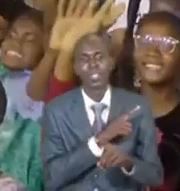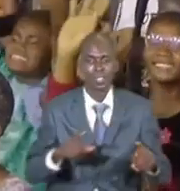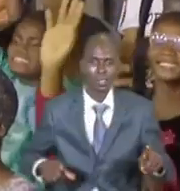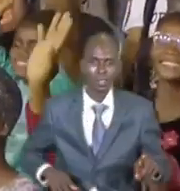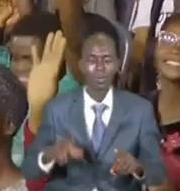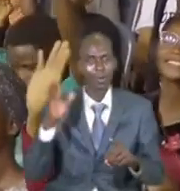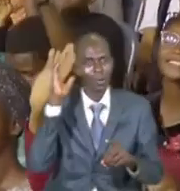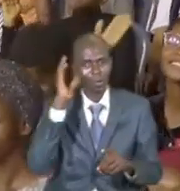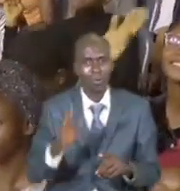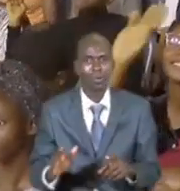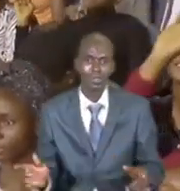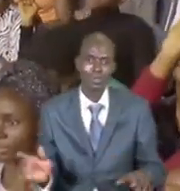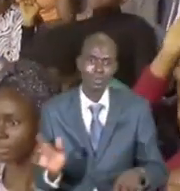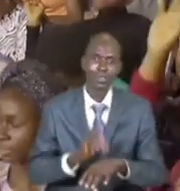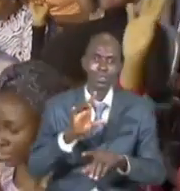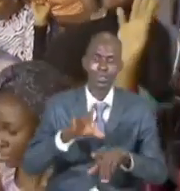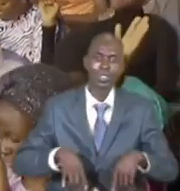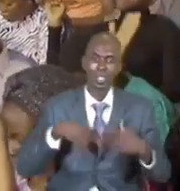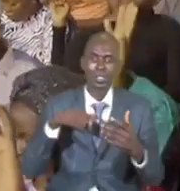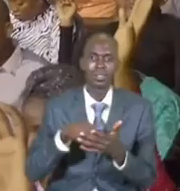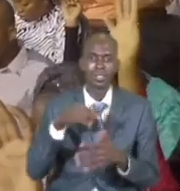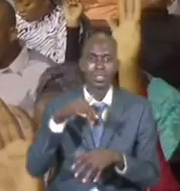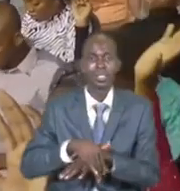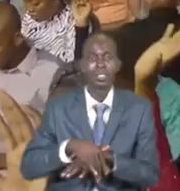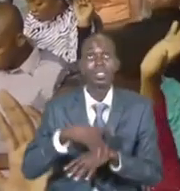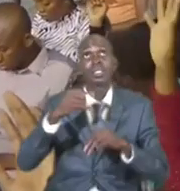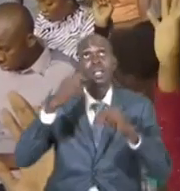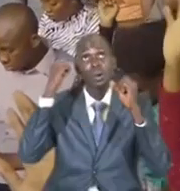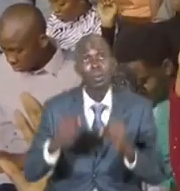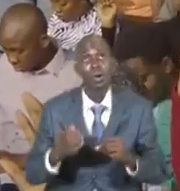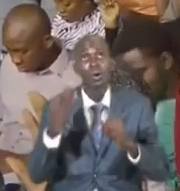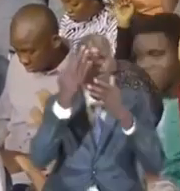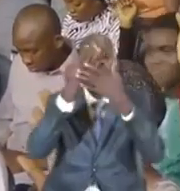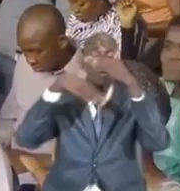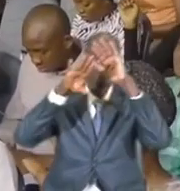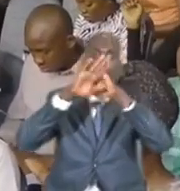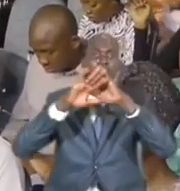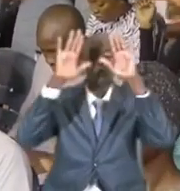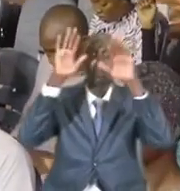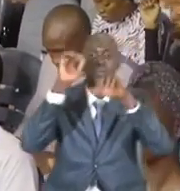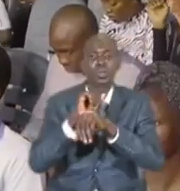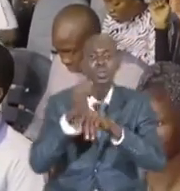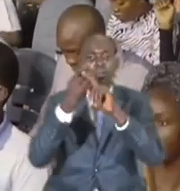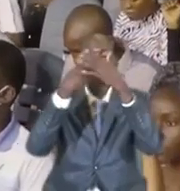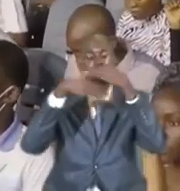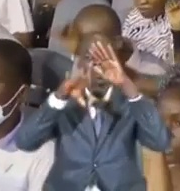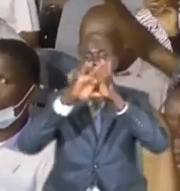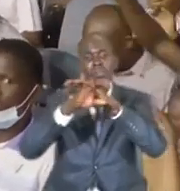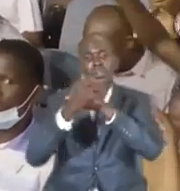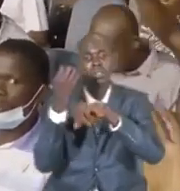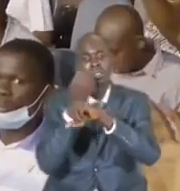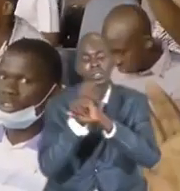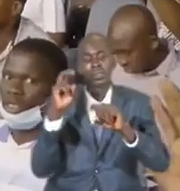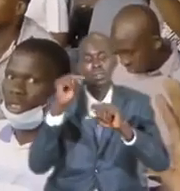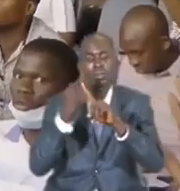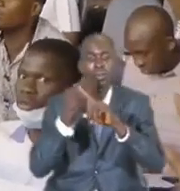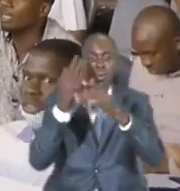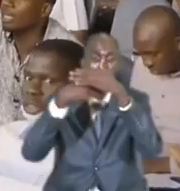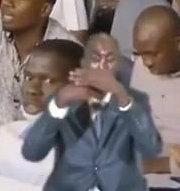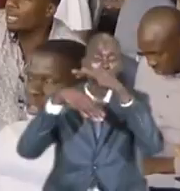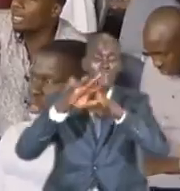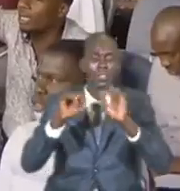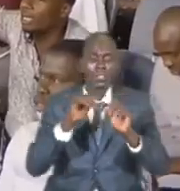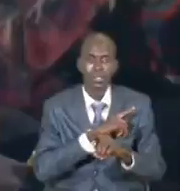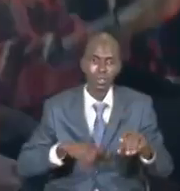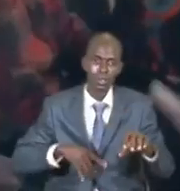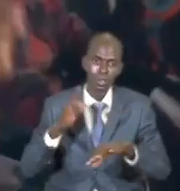gị. Ike nke eluigwe na ọla ebube nke si n'eluigwe na nzọpụta si n'eluigwe, onye nwaanyị ga-abịa gbochie ihe na-adịghị mma na ndụ